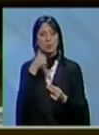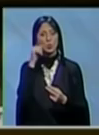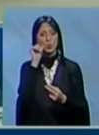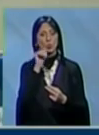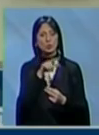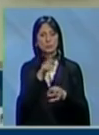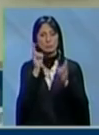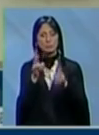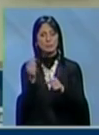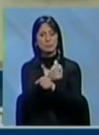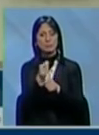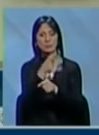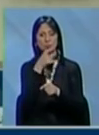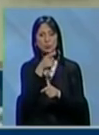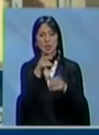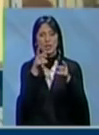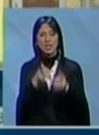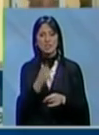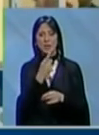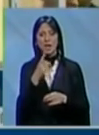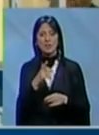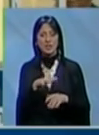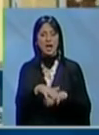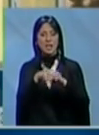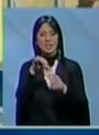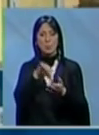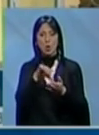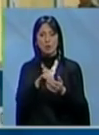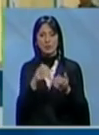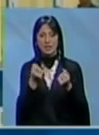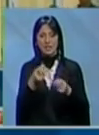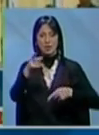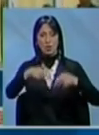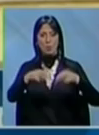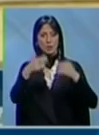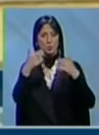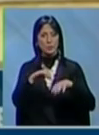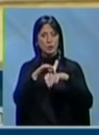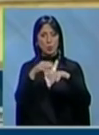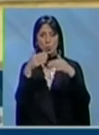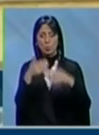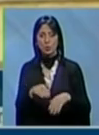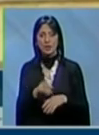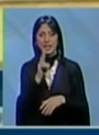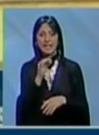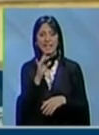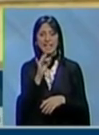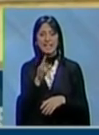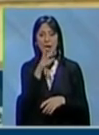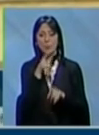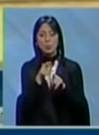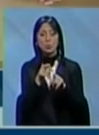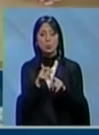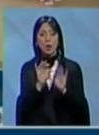გუშინ ველისციხის აქციის დროს დაშავებული ერთ-ერთი აქციის მონაწილე, რომელსაც დღეს ქირურგიული ოპერაცია ჩაუტარდა. დავით კირკიტაძე ამ